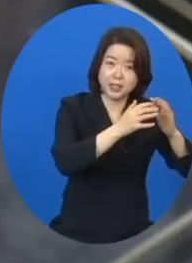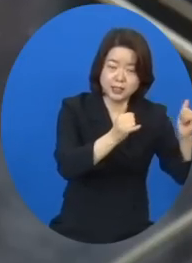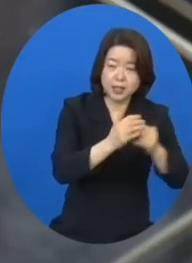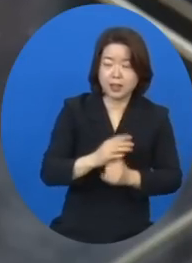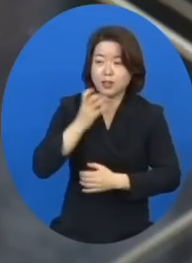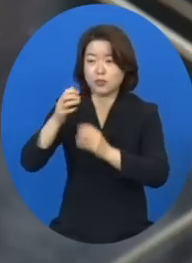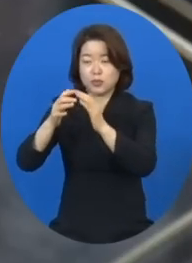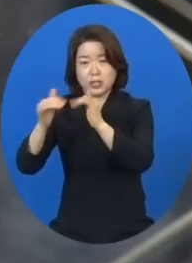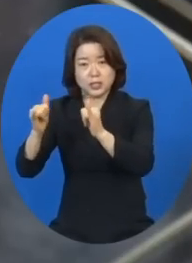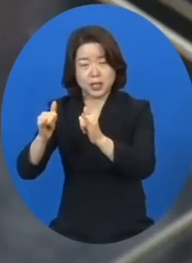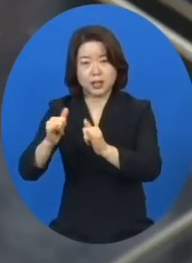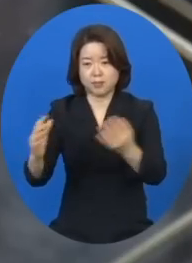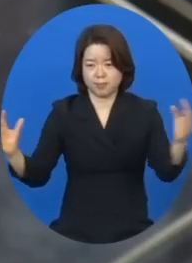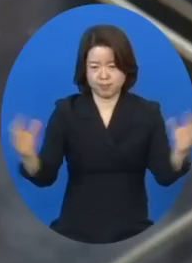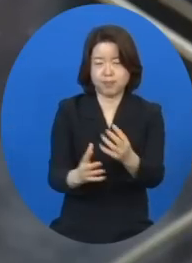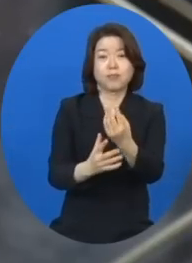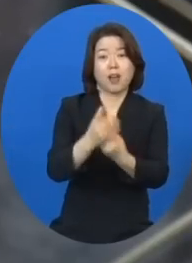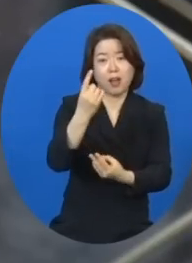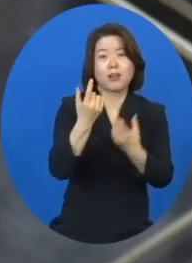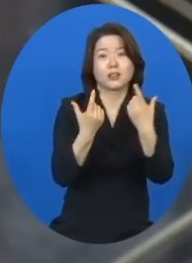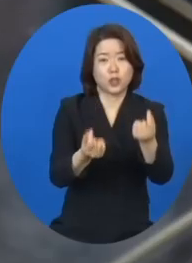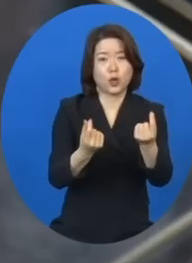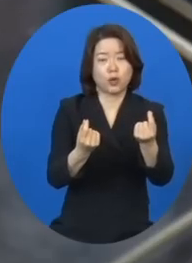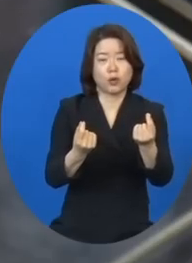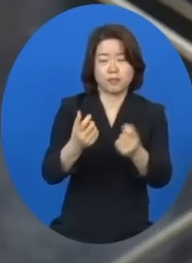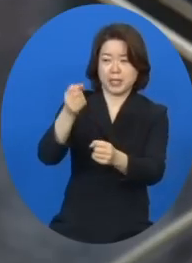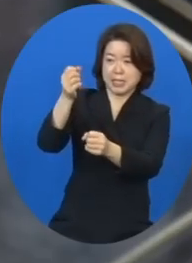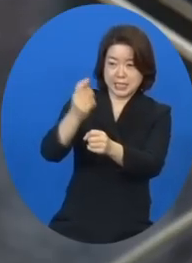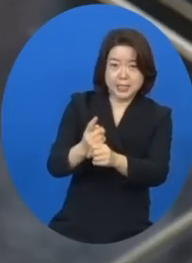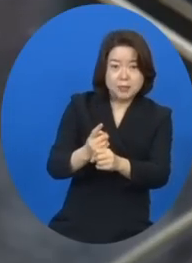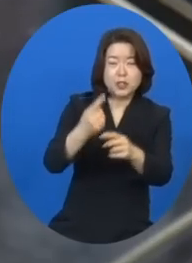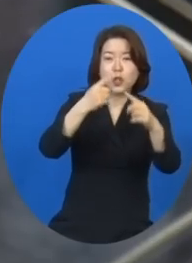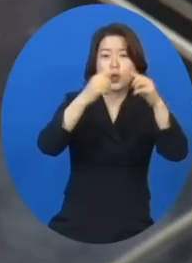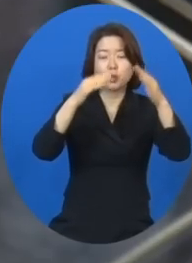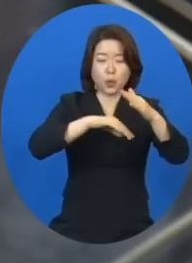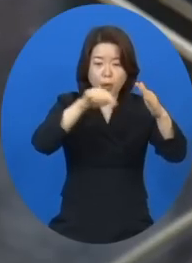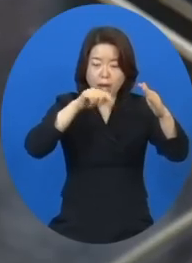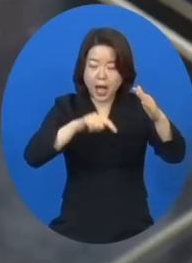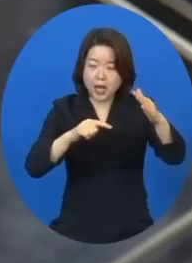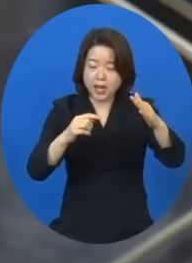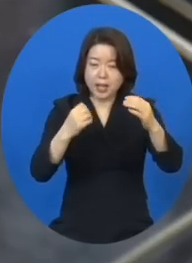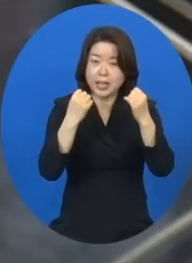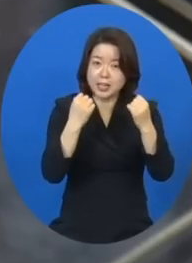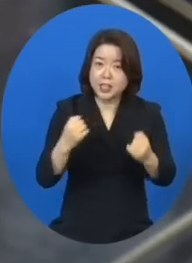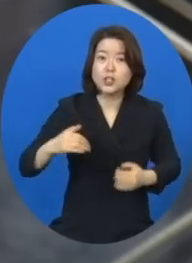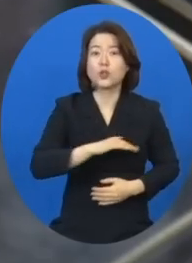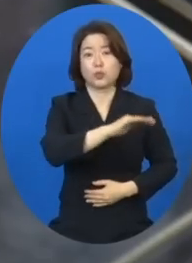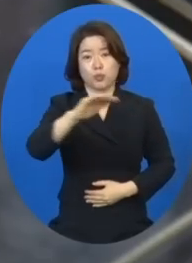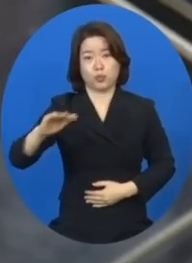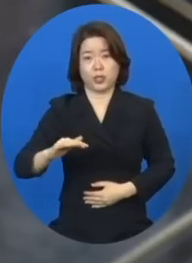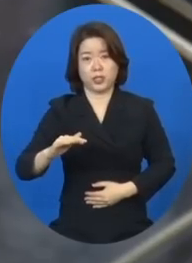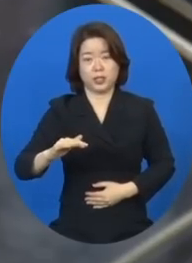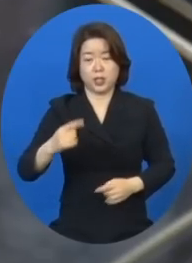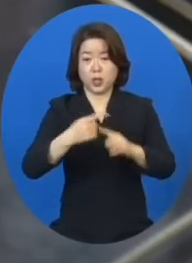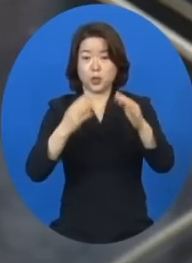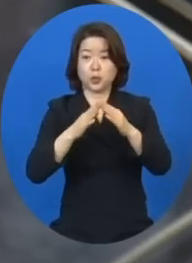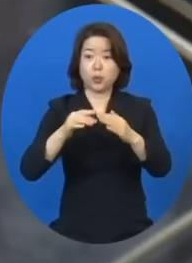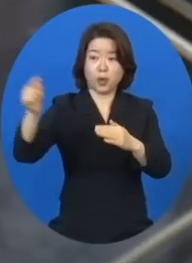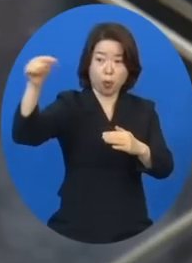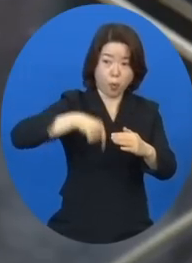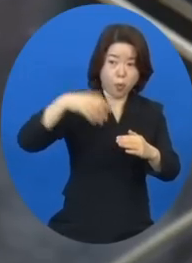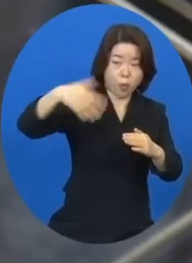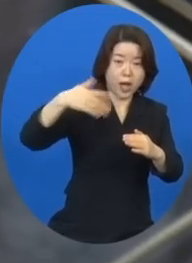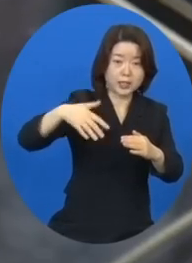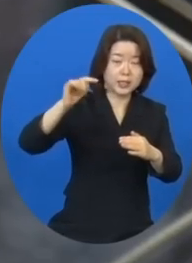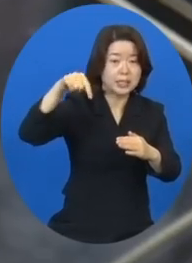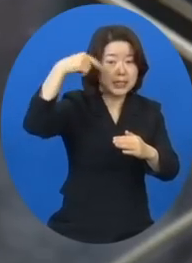것처럼 이미 우리 안에, 이미 교회 안에 있는 우리가 교회 안에 들어오지 못한